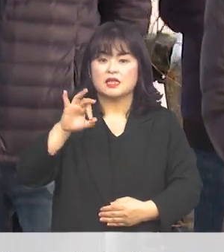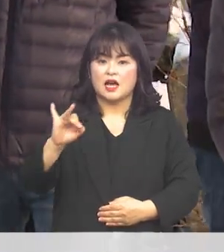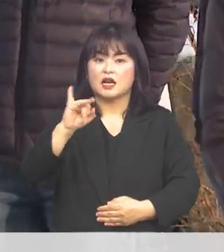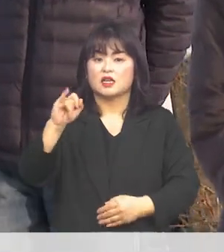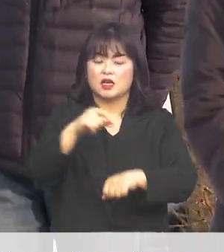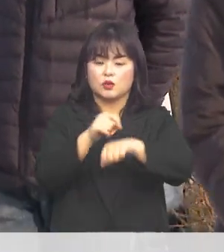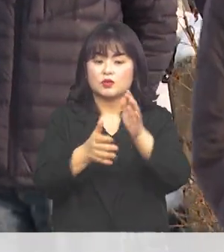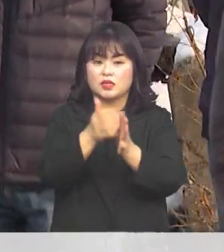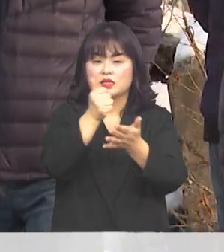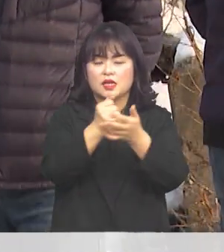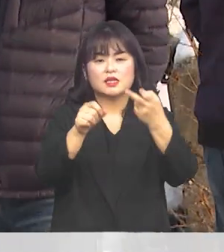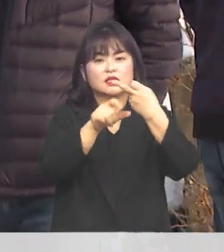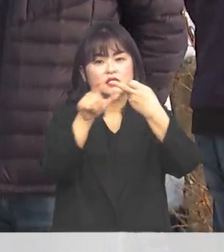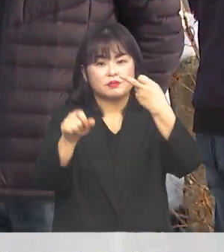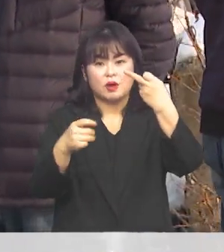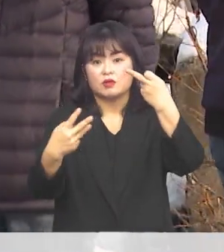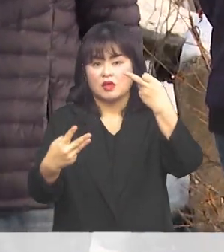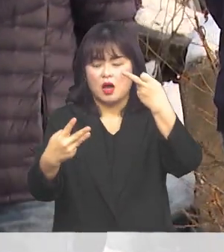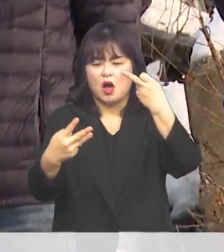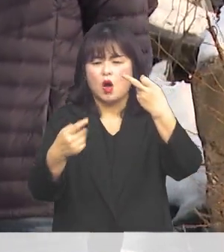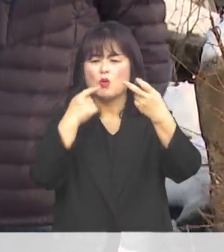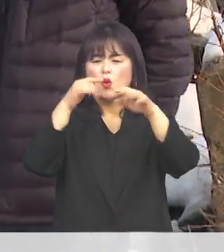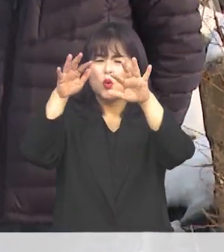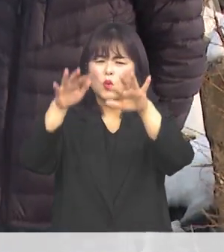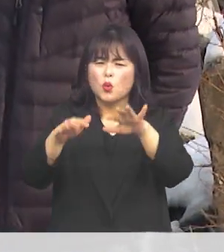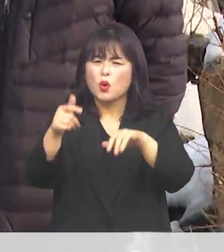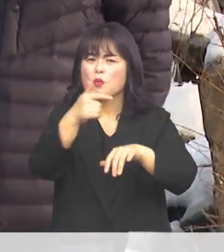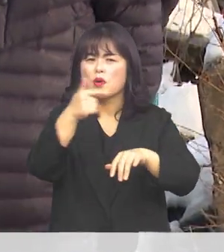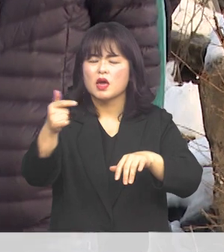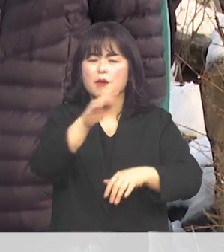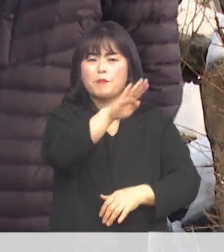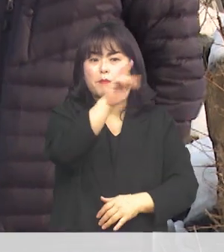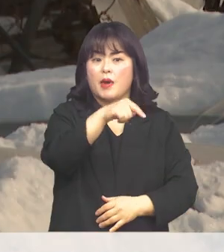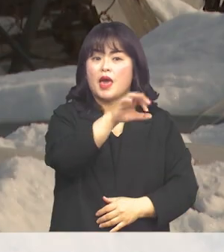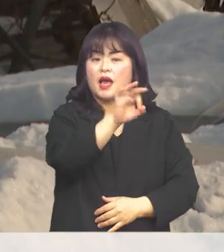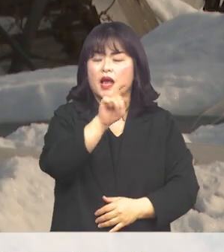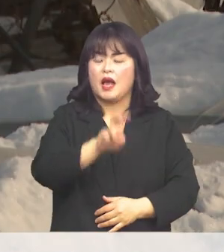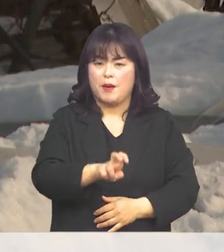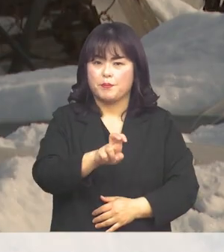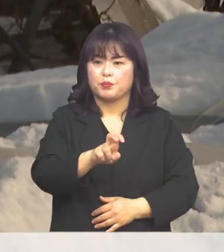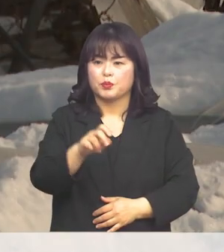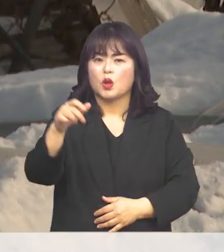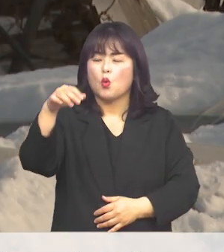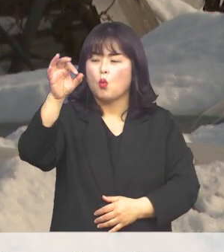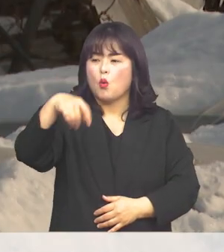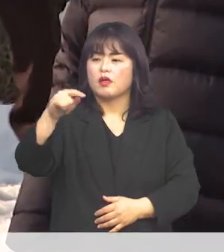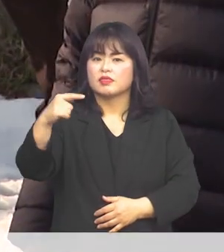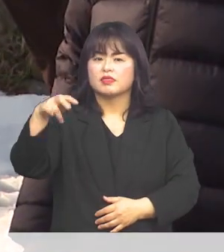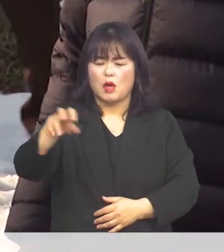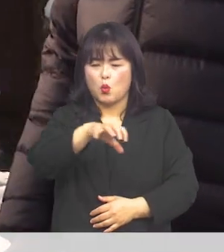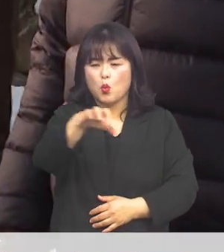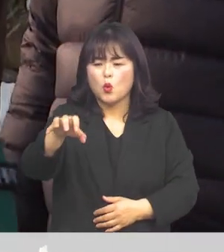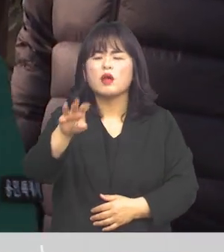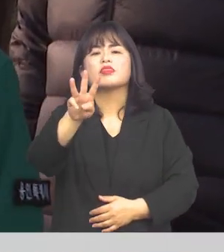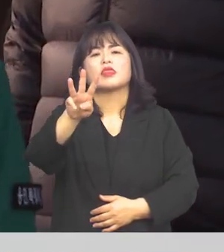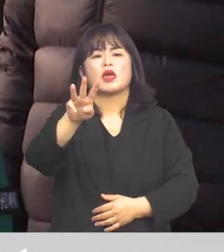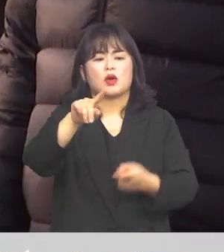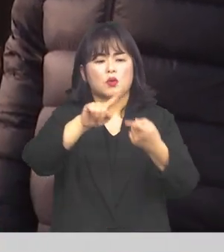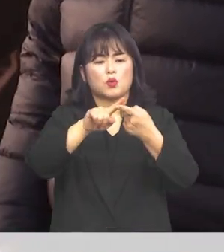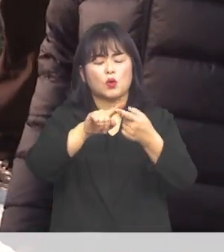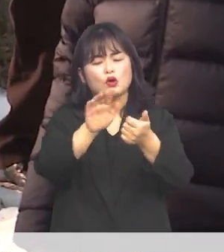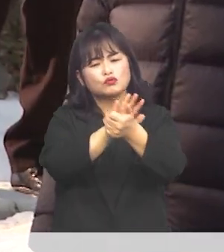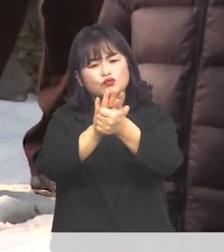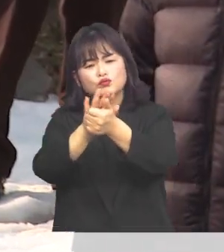이상일 용인 특례시장은 3일 오전 폭설로 피해가 큰 백안면과 원산면의 농가 3곳을 방문해 피해를 입은